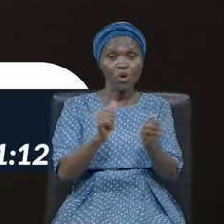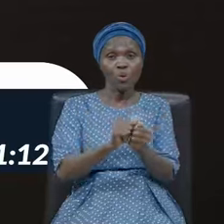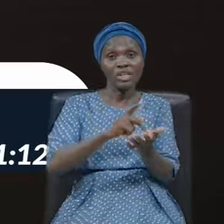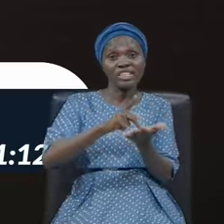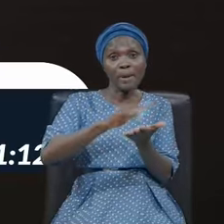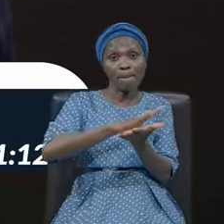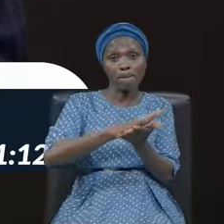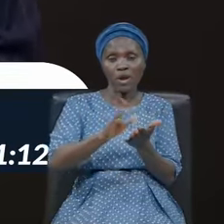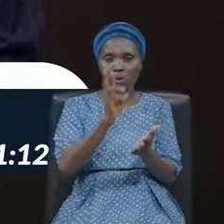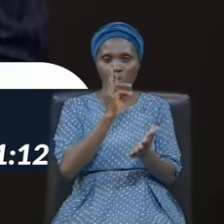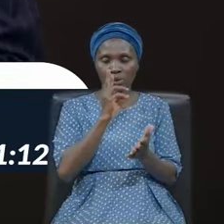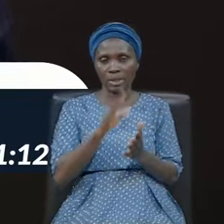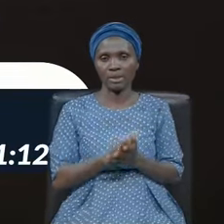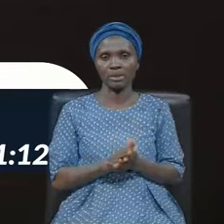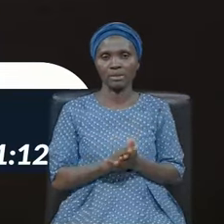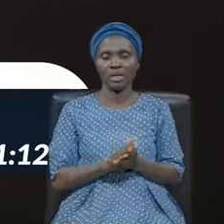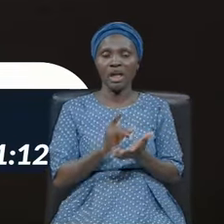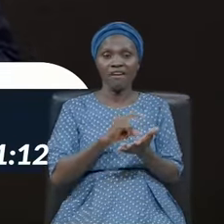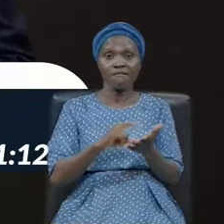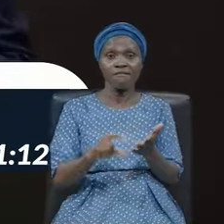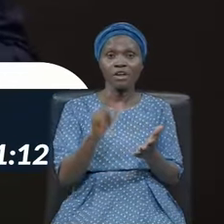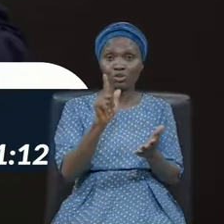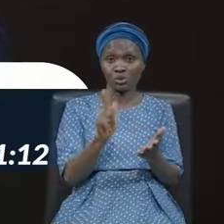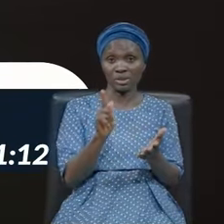Le verset 23.